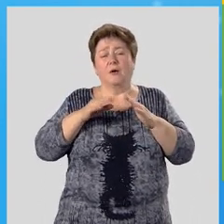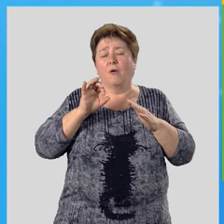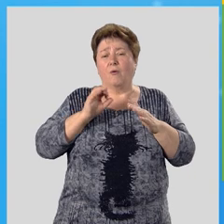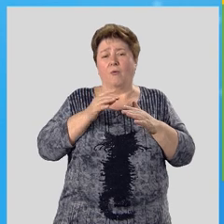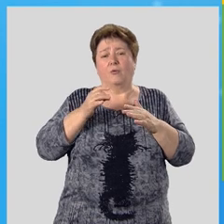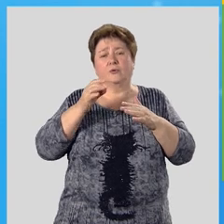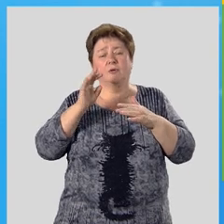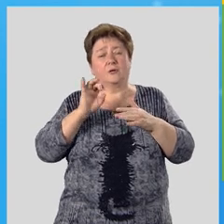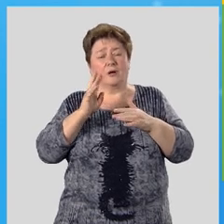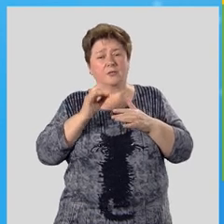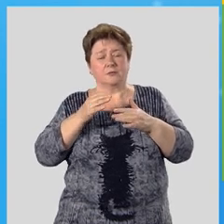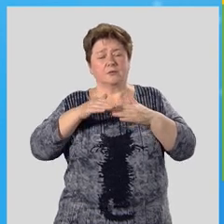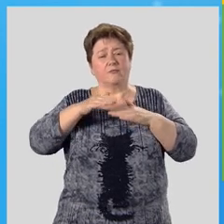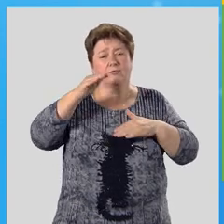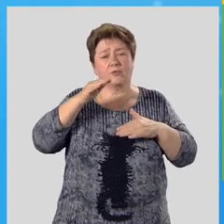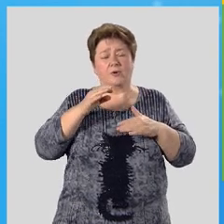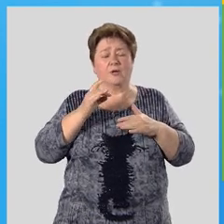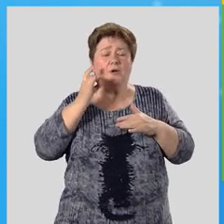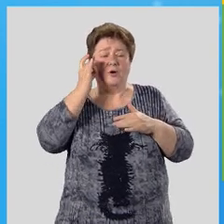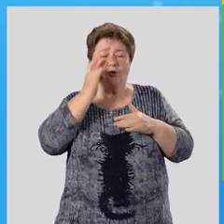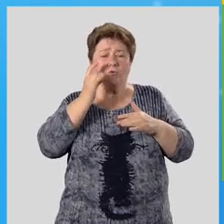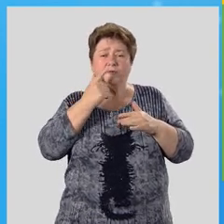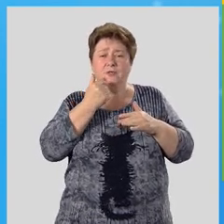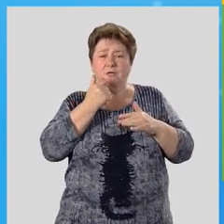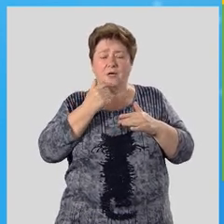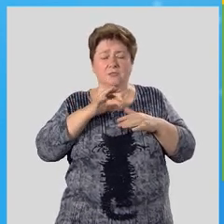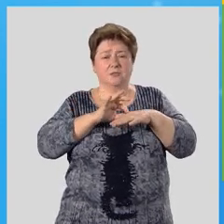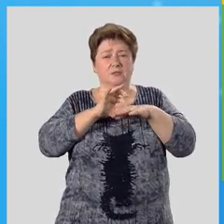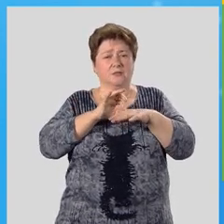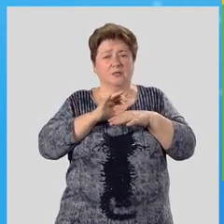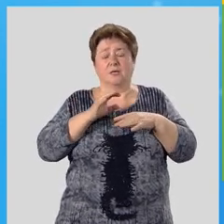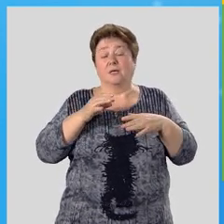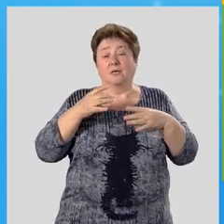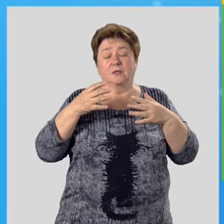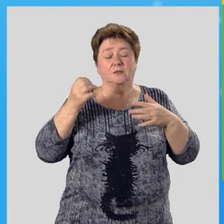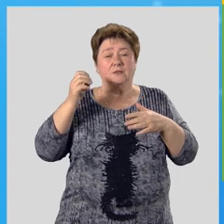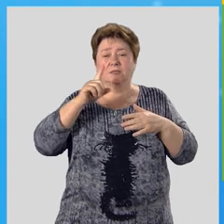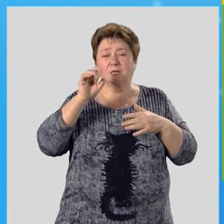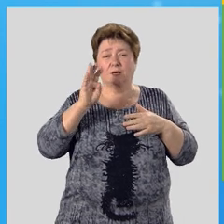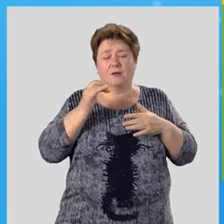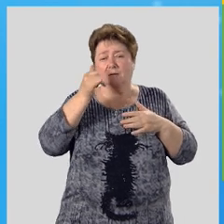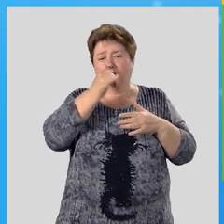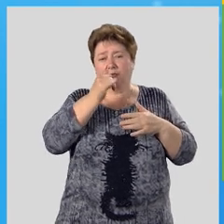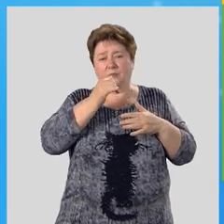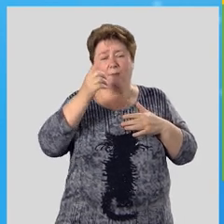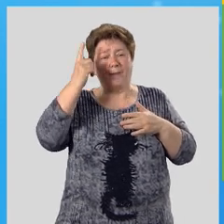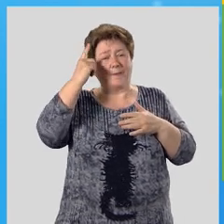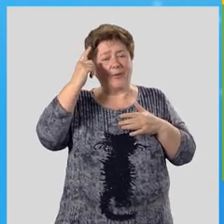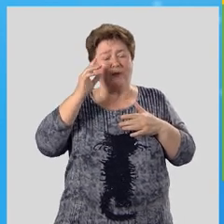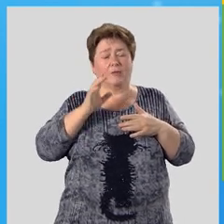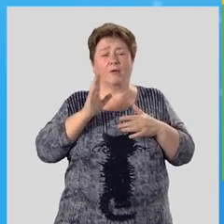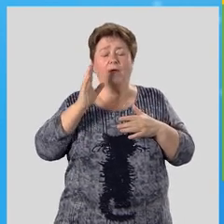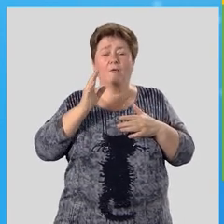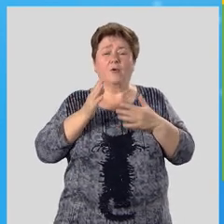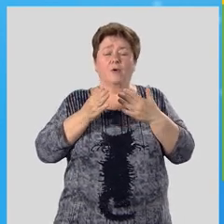возраста. Кожа больных розово-красная, совершенно не загорает. Волосы белые или